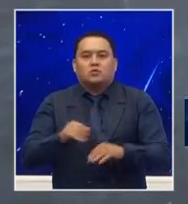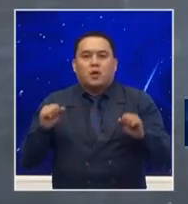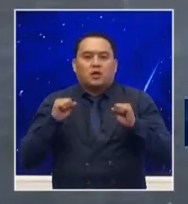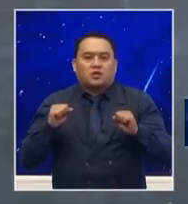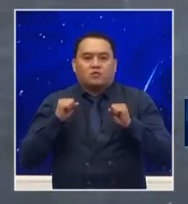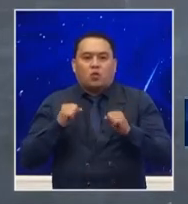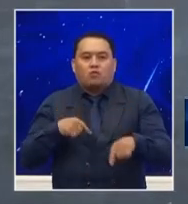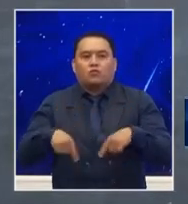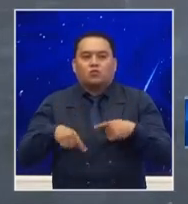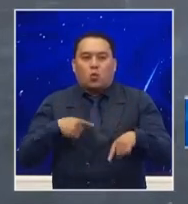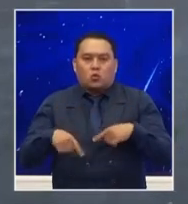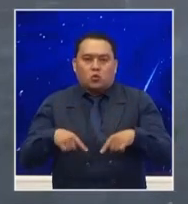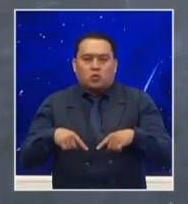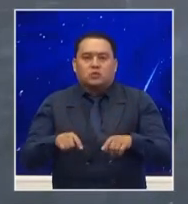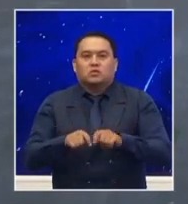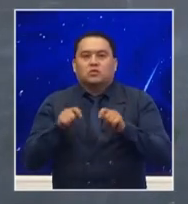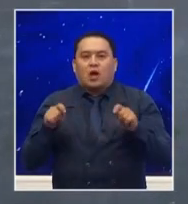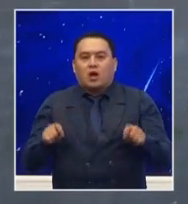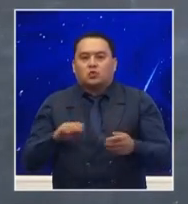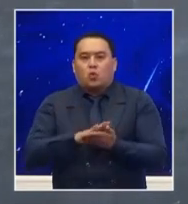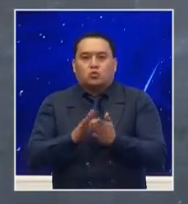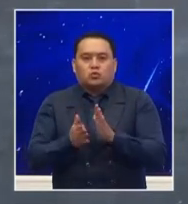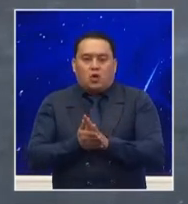есть футбольную площадку. И создать все